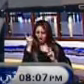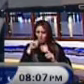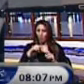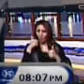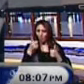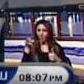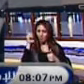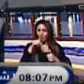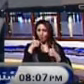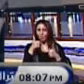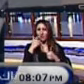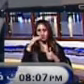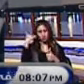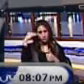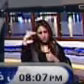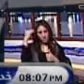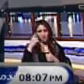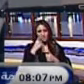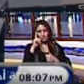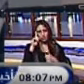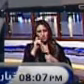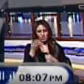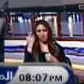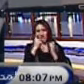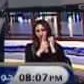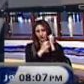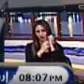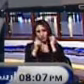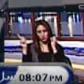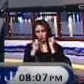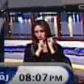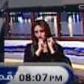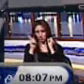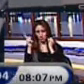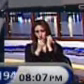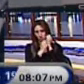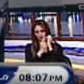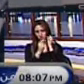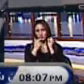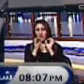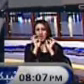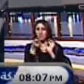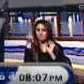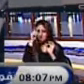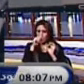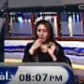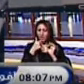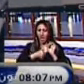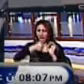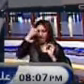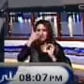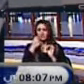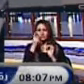كان ده انطباع البعض بعد كلامي في برنامجي في راديو مصر اللي قلت فيه اننا لازم نؤمن بان بكره اجمل من